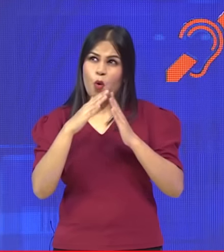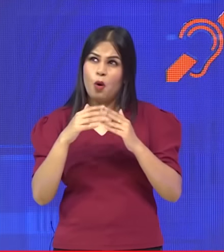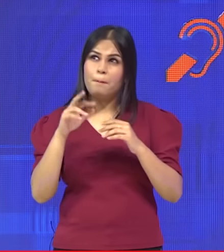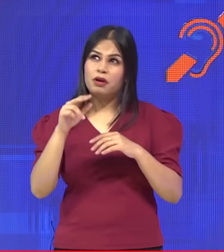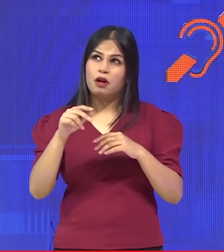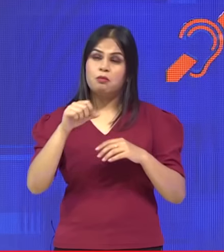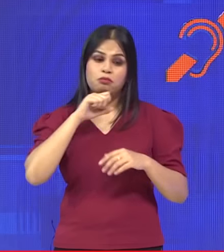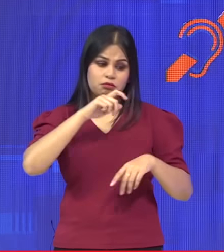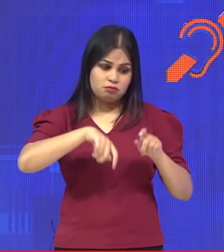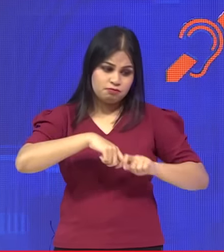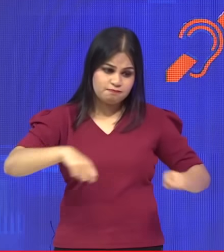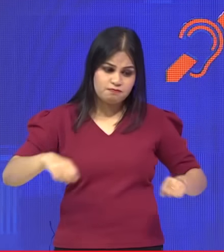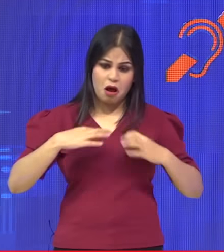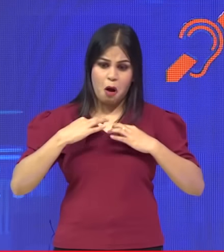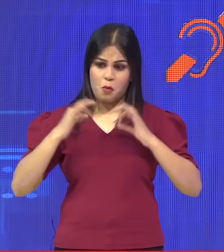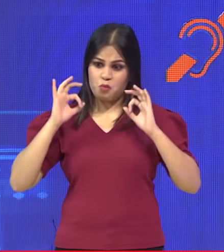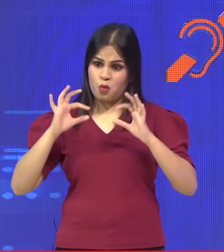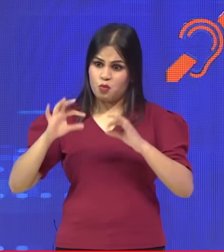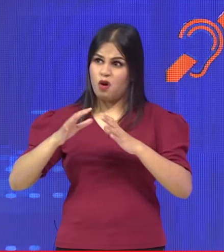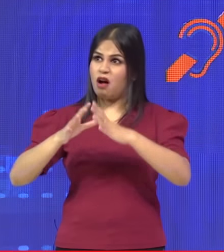जूते के लिए जगह